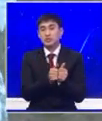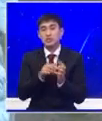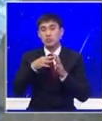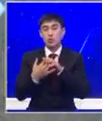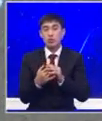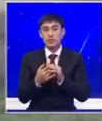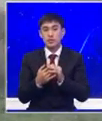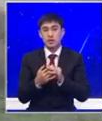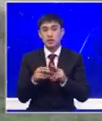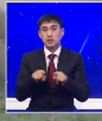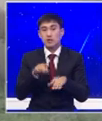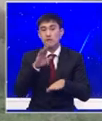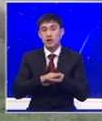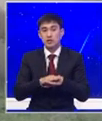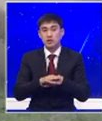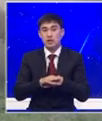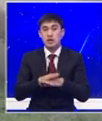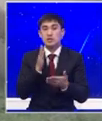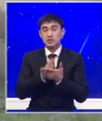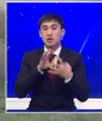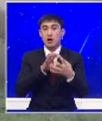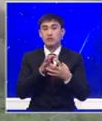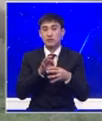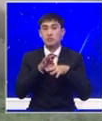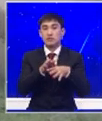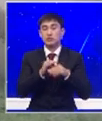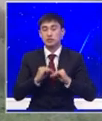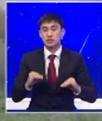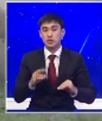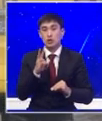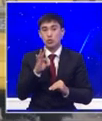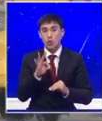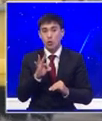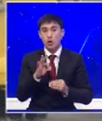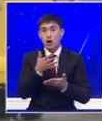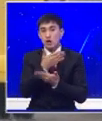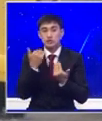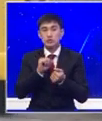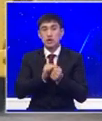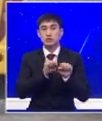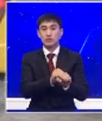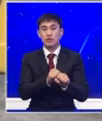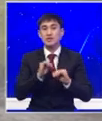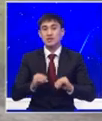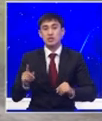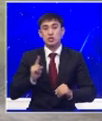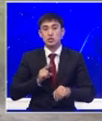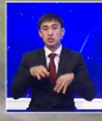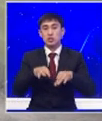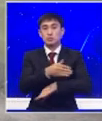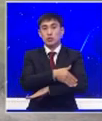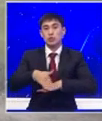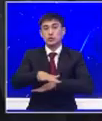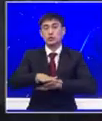ауле. Обнадеживающим фактором является наличие автобуса для перевозки школьников. Однако вследствие отсутствия остановок детям приходится ждать транспорт на